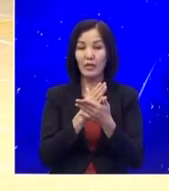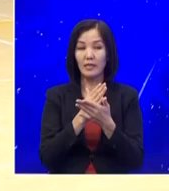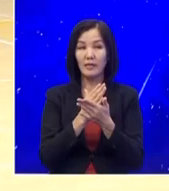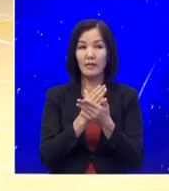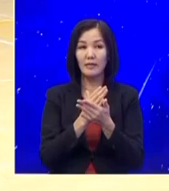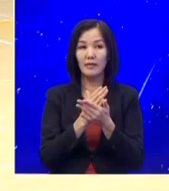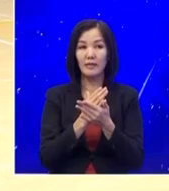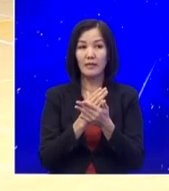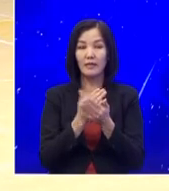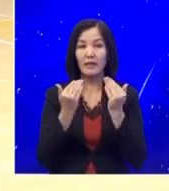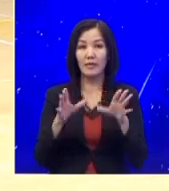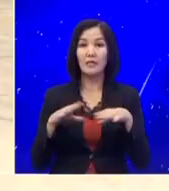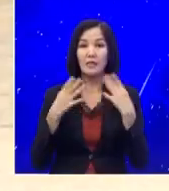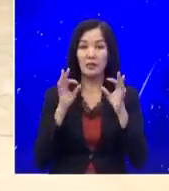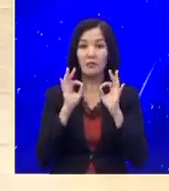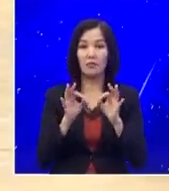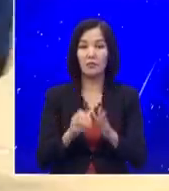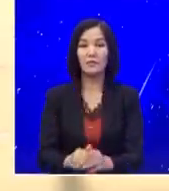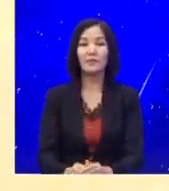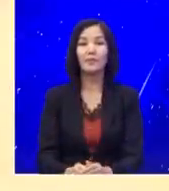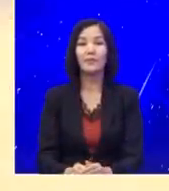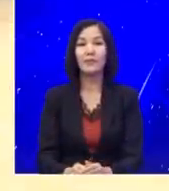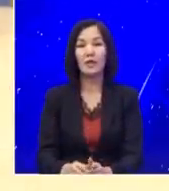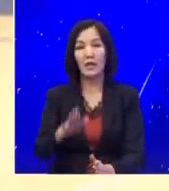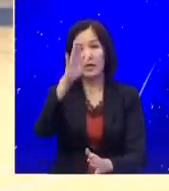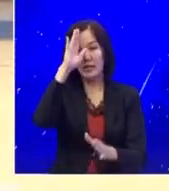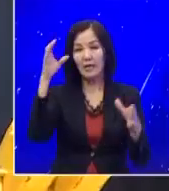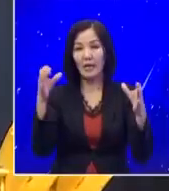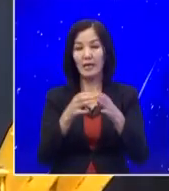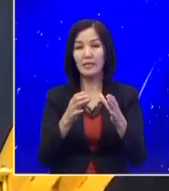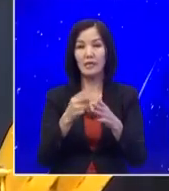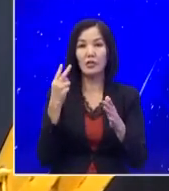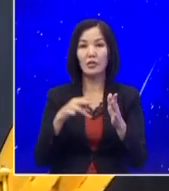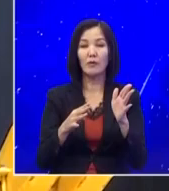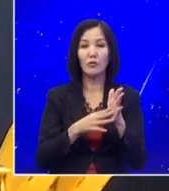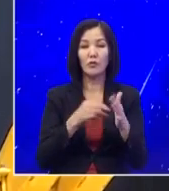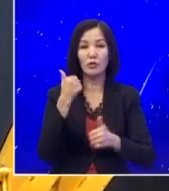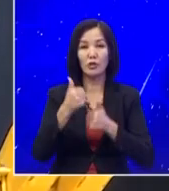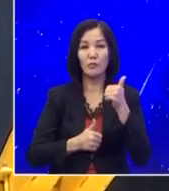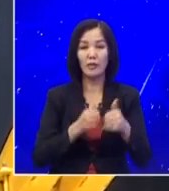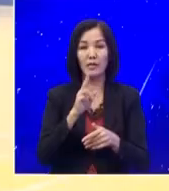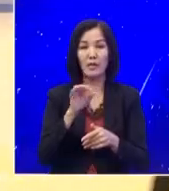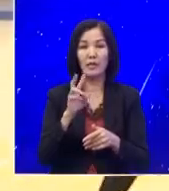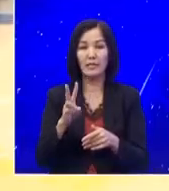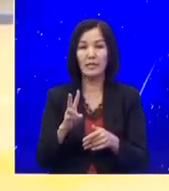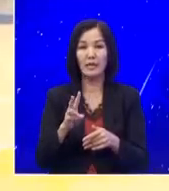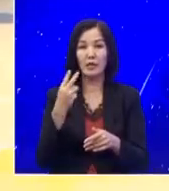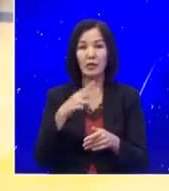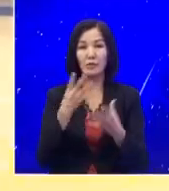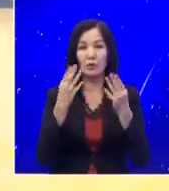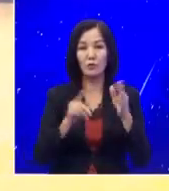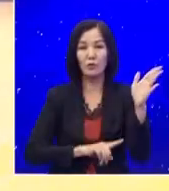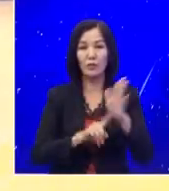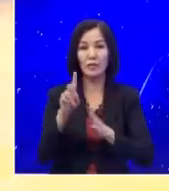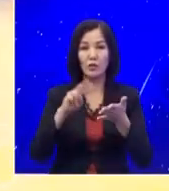Қазіргі тренировкалар ойдағыдай өтуде. Айта кетейік, ерлер арасында еліміздің 29-шы чемпионаты Қазан айының 20-сі күні басталады деп